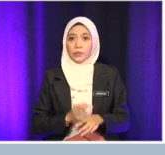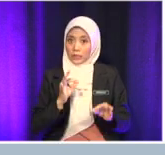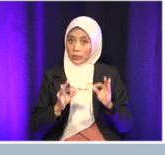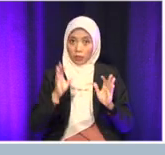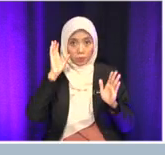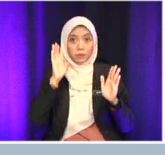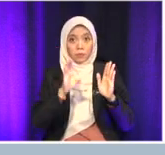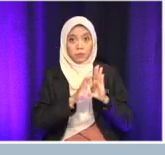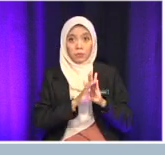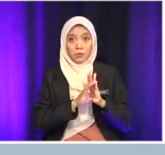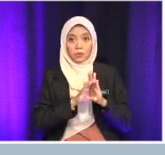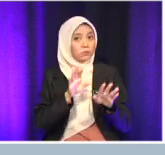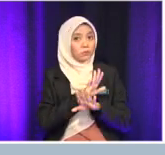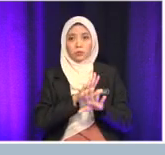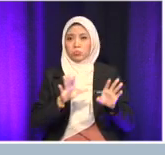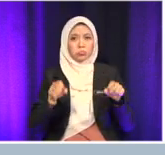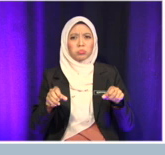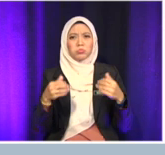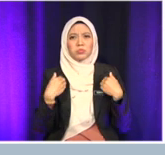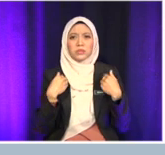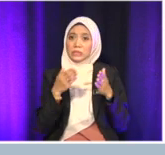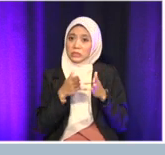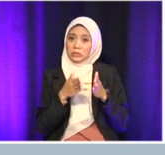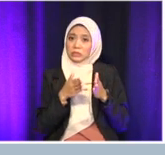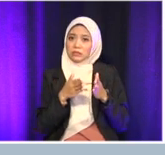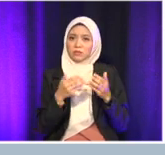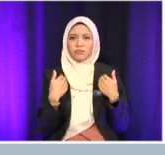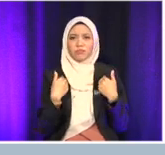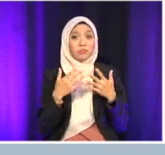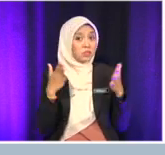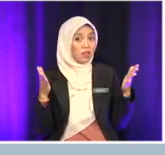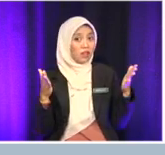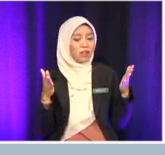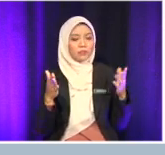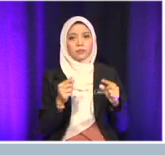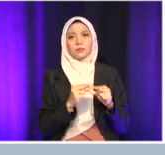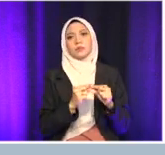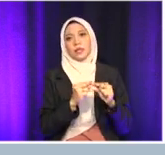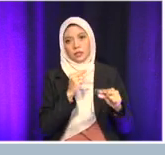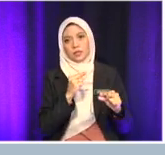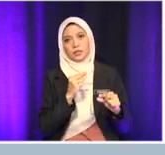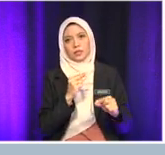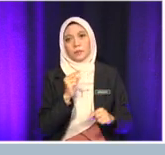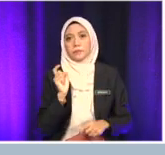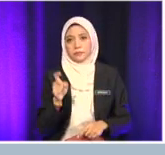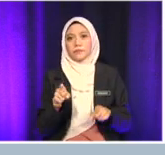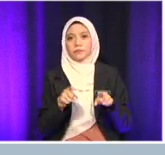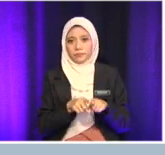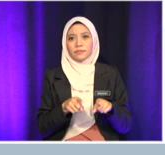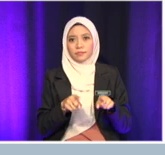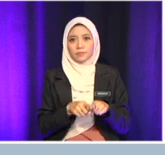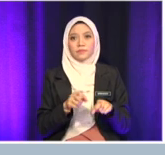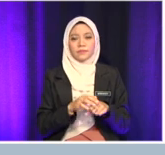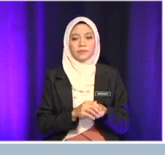sama dengan kecil atau besar garis yang digunakan adalah garis San putus-putus jadi